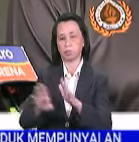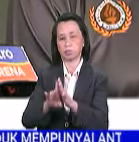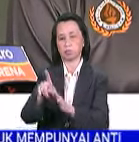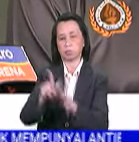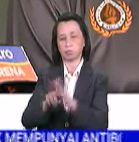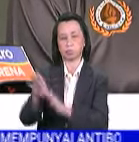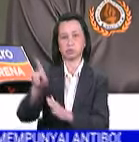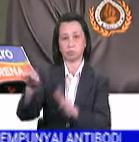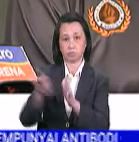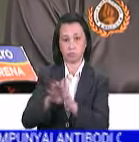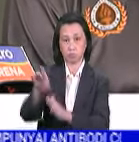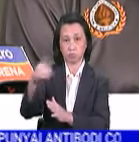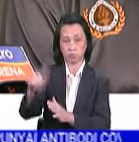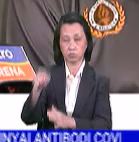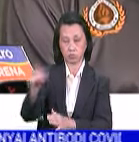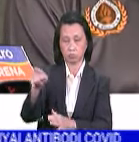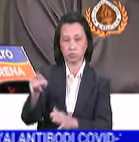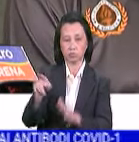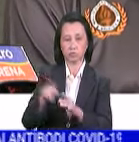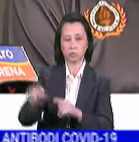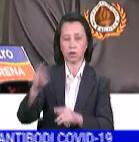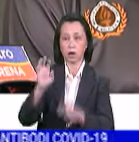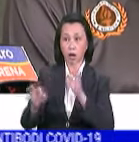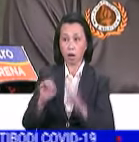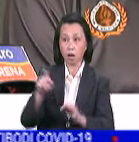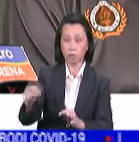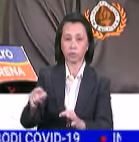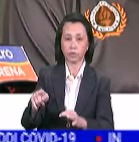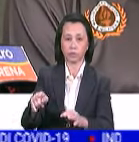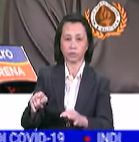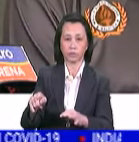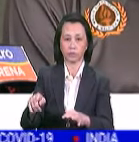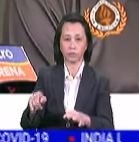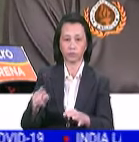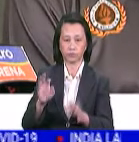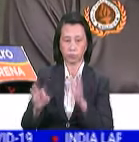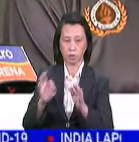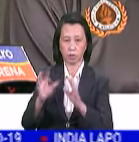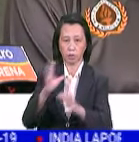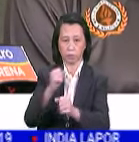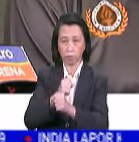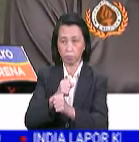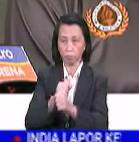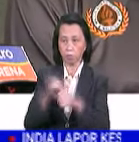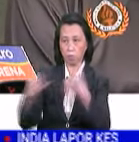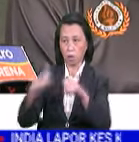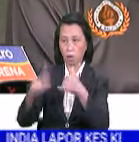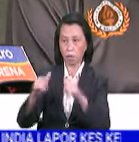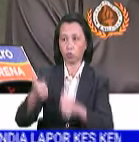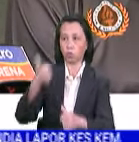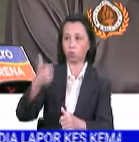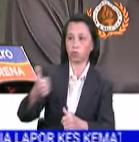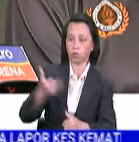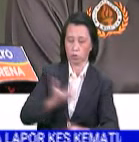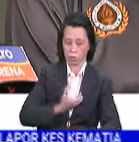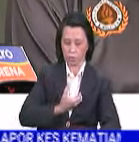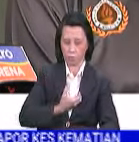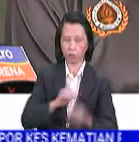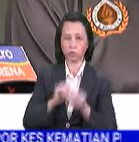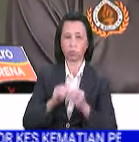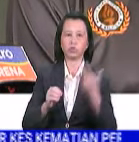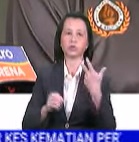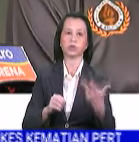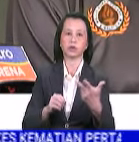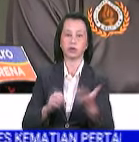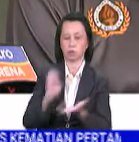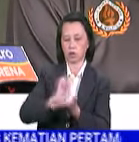mereka. Kalau mereka menerima allowance, mendapat prestasi setakat pingat gangsa,